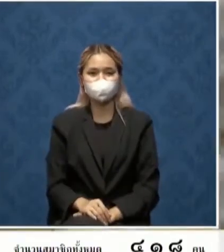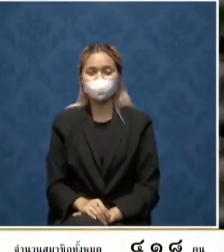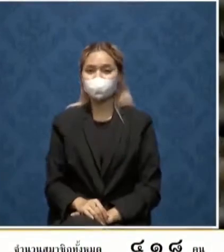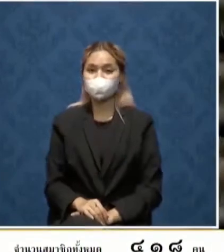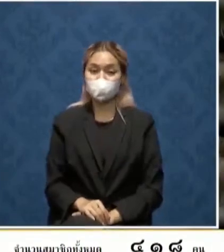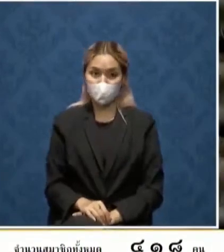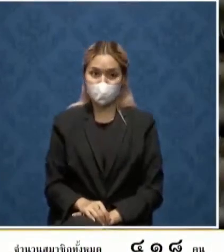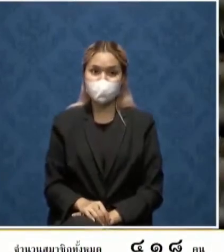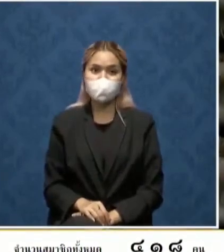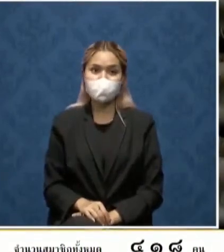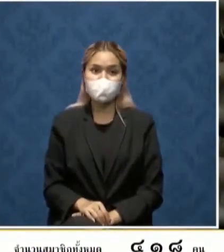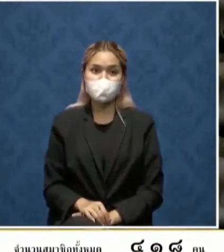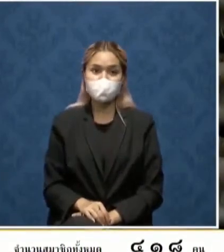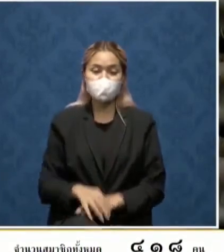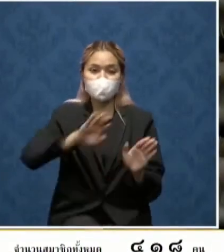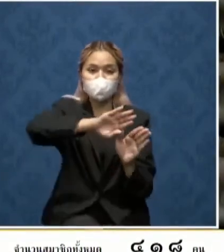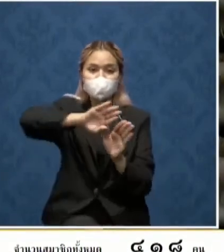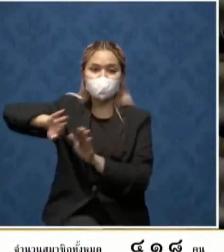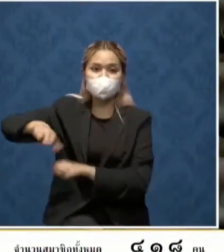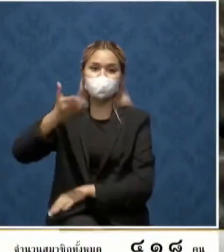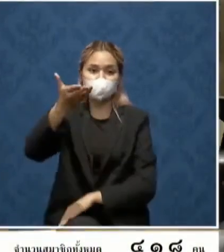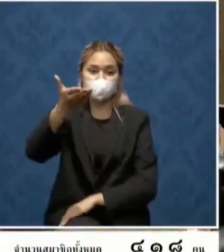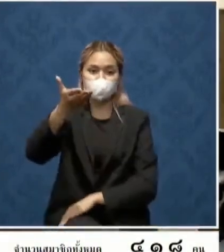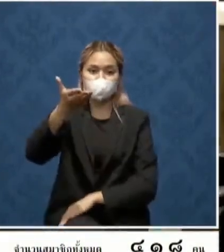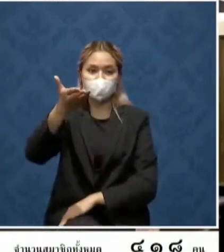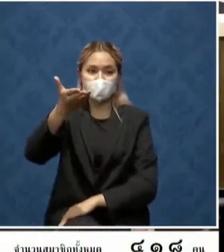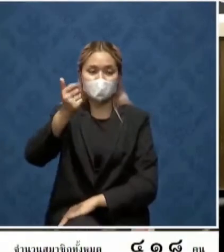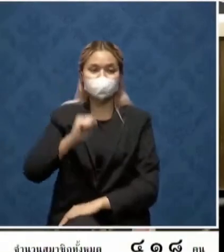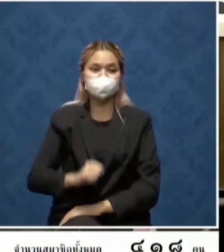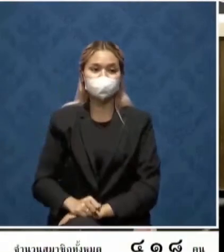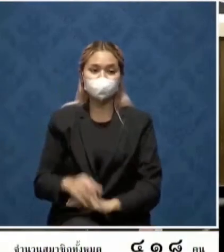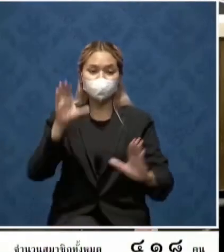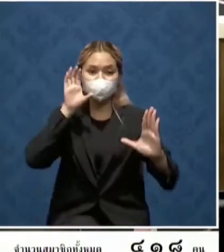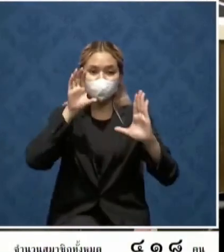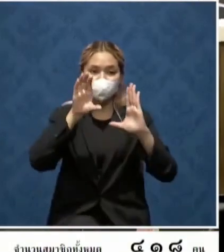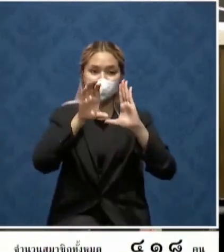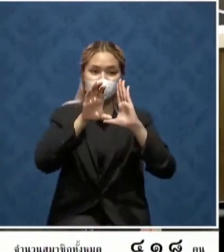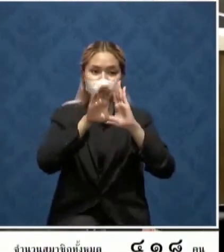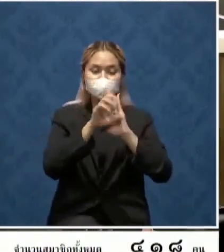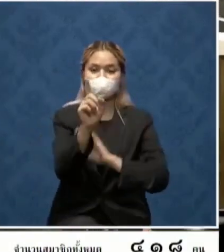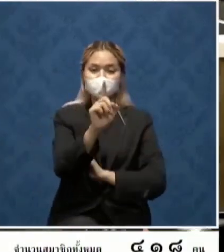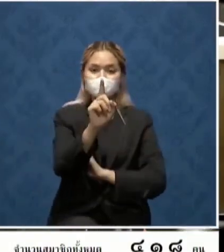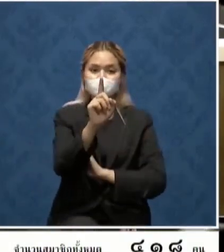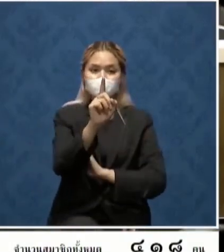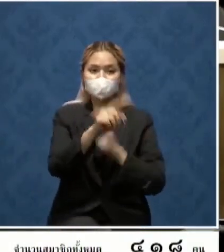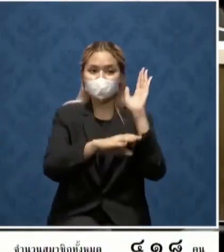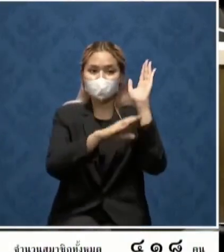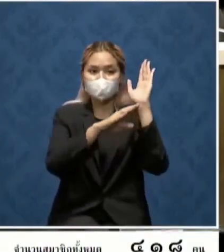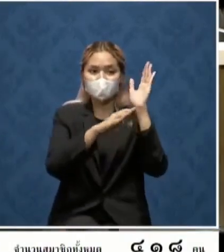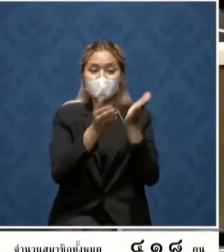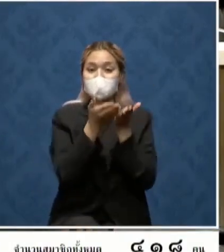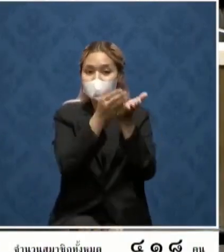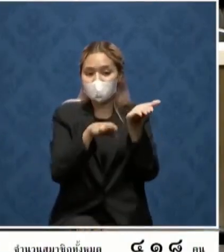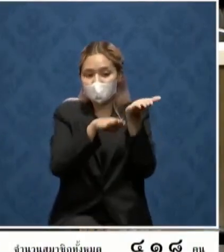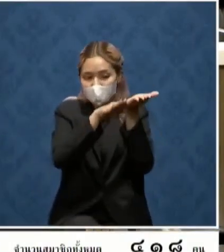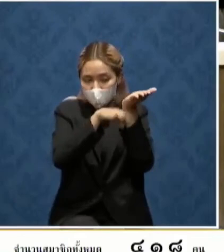แหงนี้นะครั จะแสดงใหเหน isจากั้น ใตดน ที่ 1เม